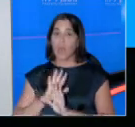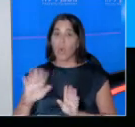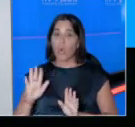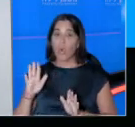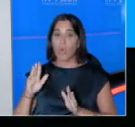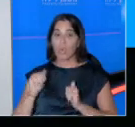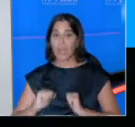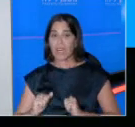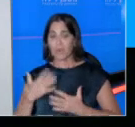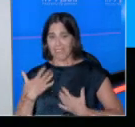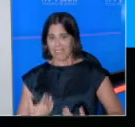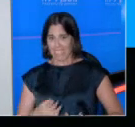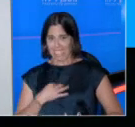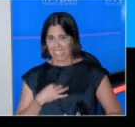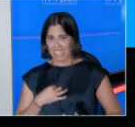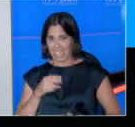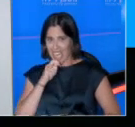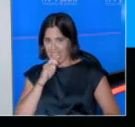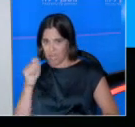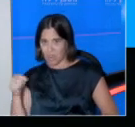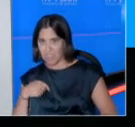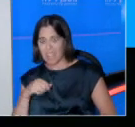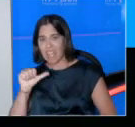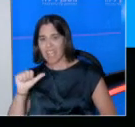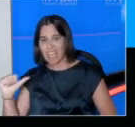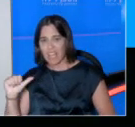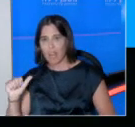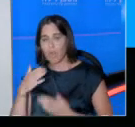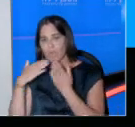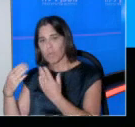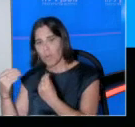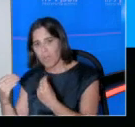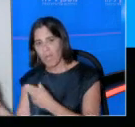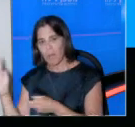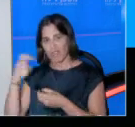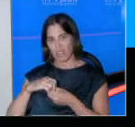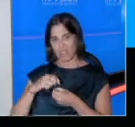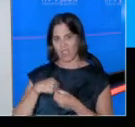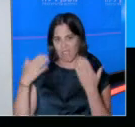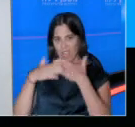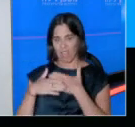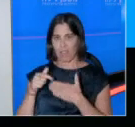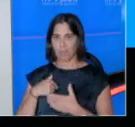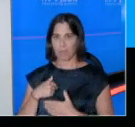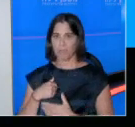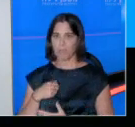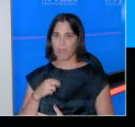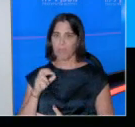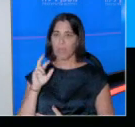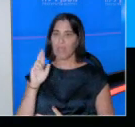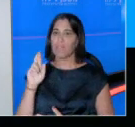הנוחות הפיזית שלי שהיה כתוצאה מהרעיון הזה. איציק אלרוב, תודה רבה לך שהצטרפת אלינו הערב. ערב טוב. רידה, יש לך